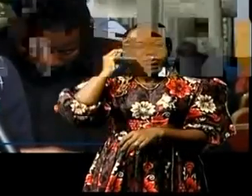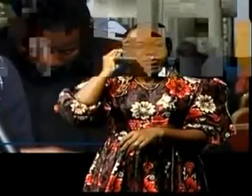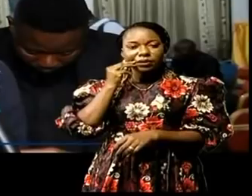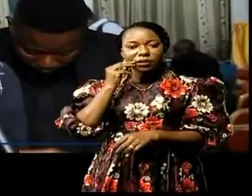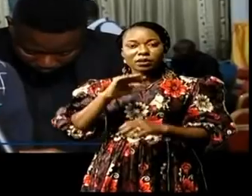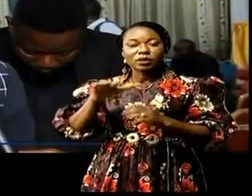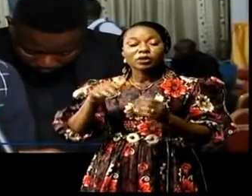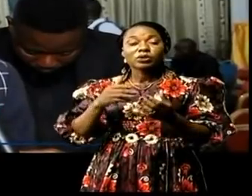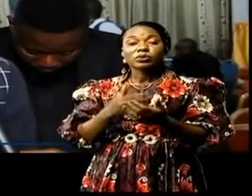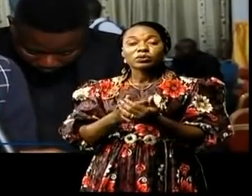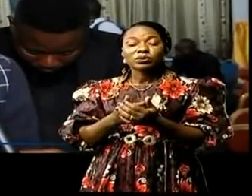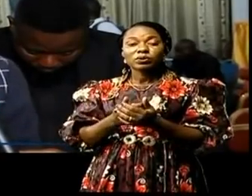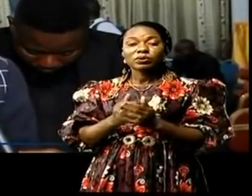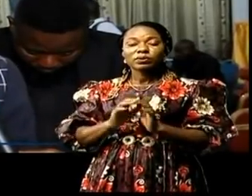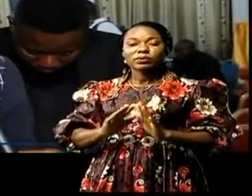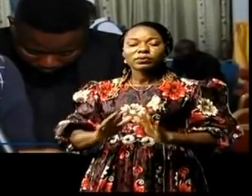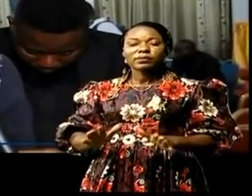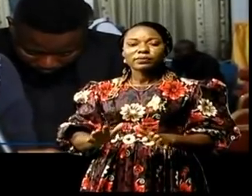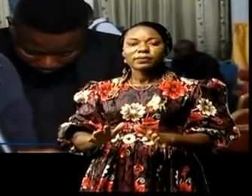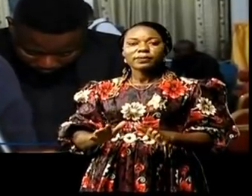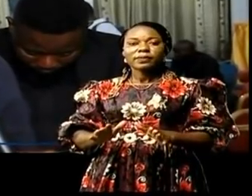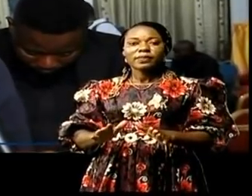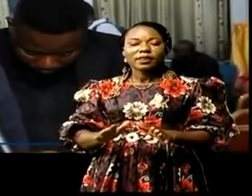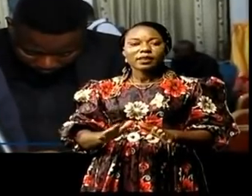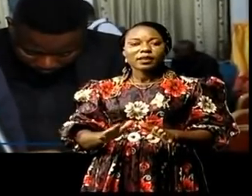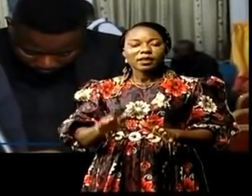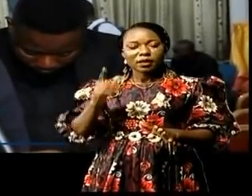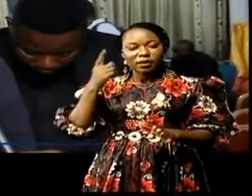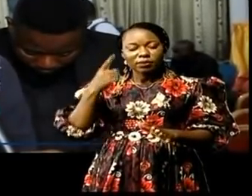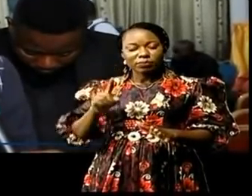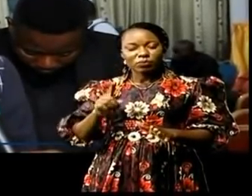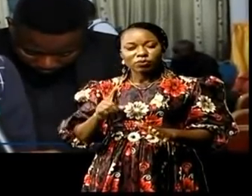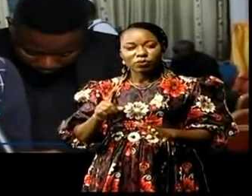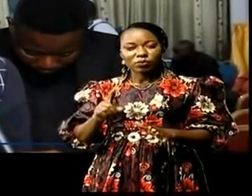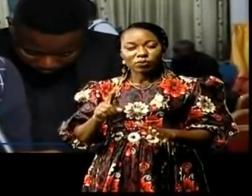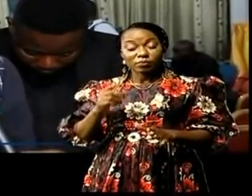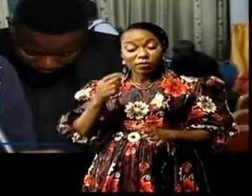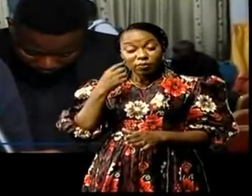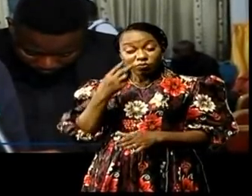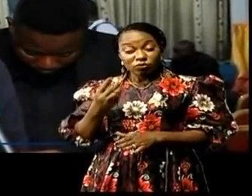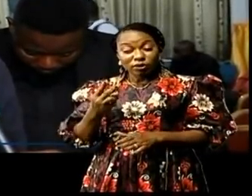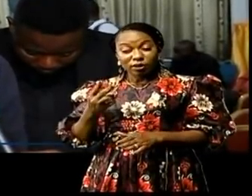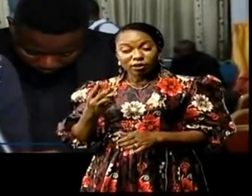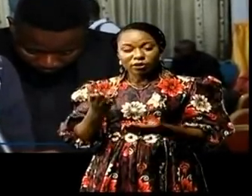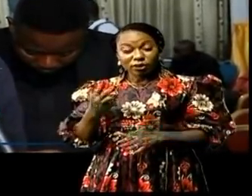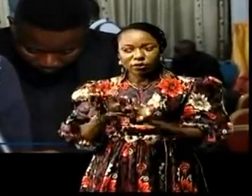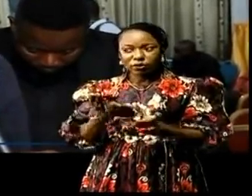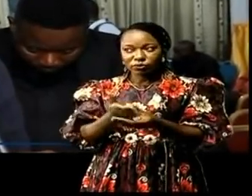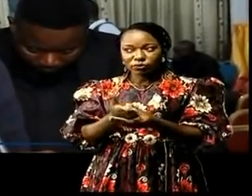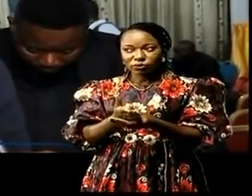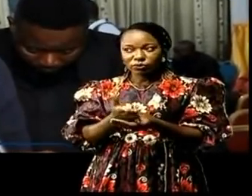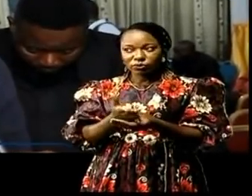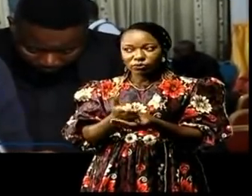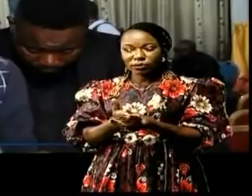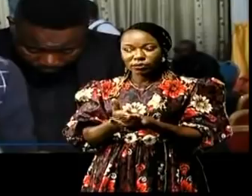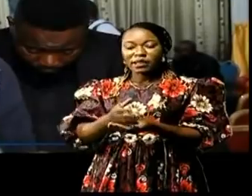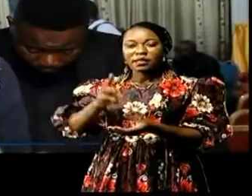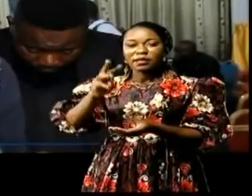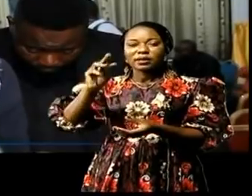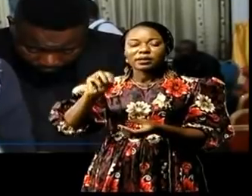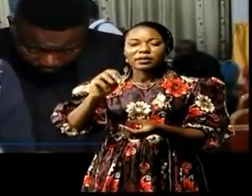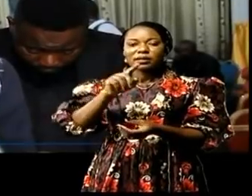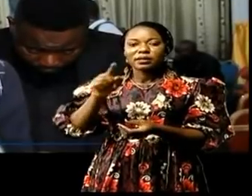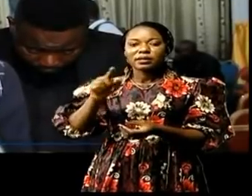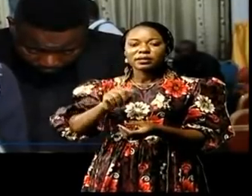les juridictions compétentes de pouvoir se saisir de ces dossiers et de demander à ce monsieur Ndinga de ne plus